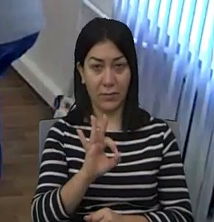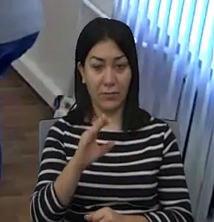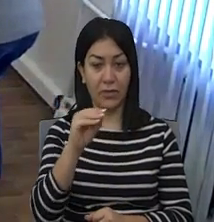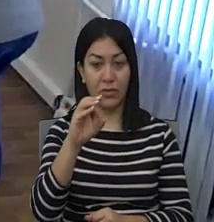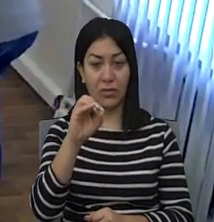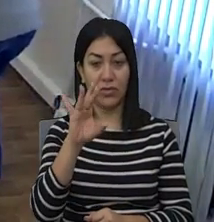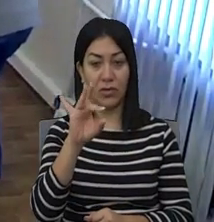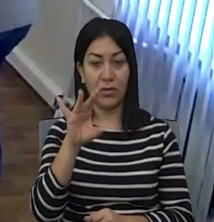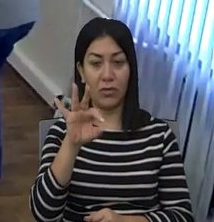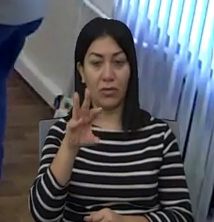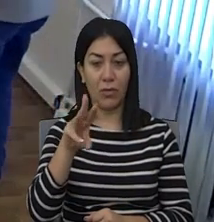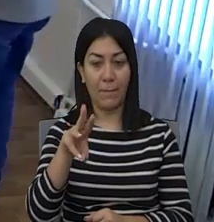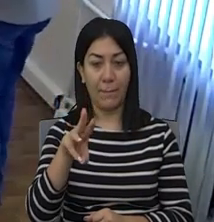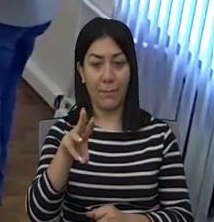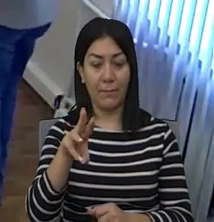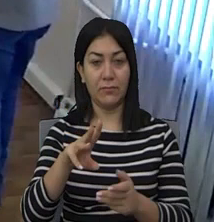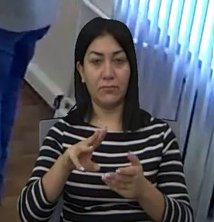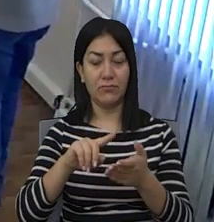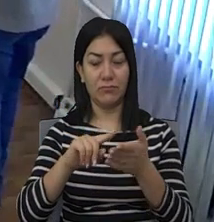Ժերոմին խնդրեմ, որպեսի